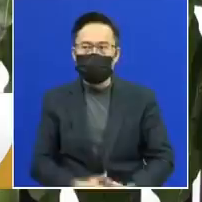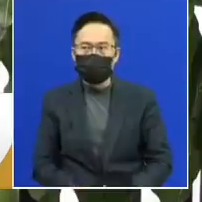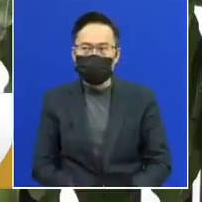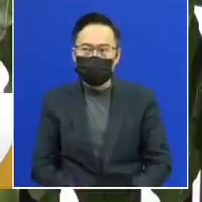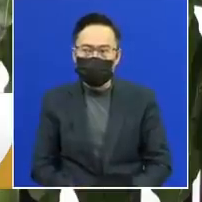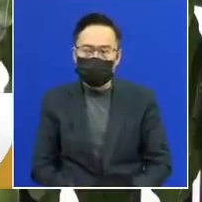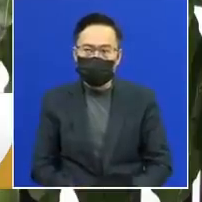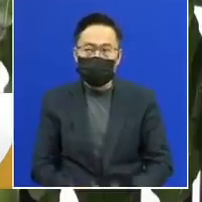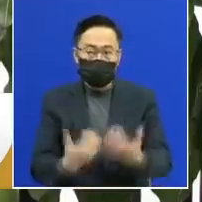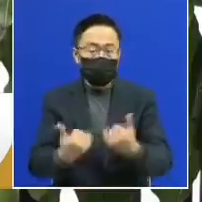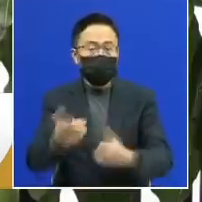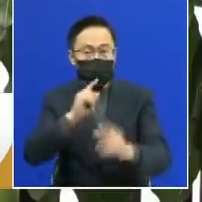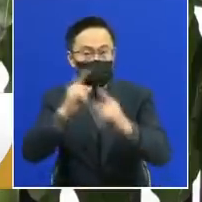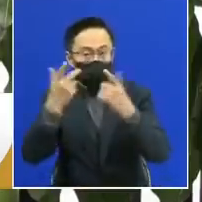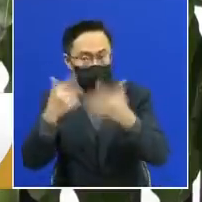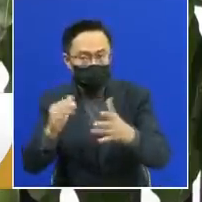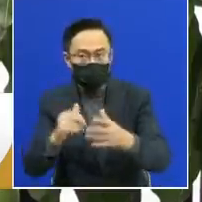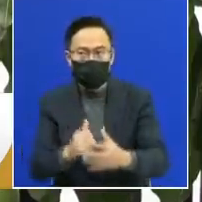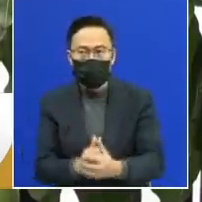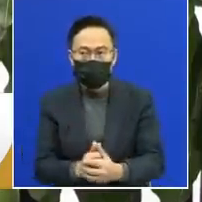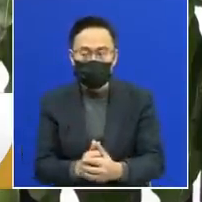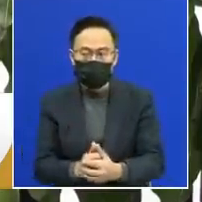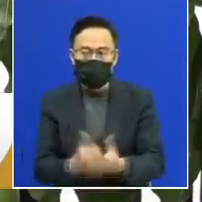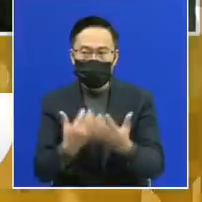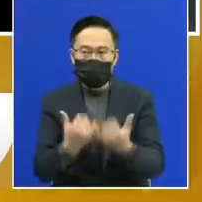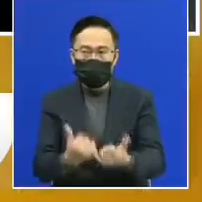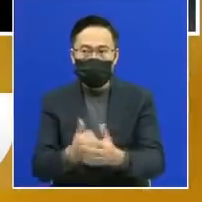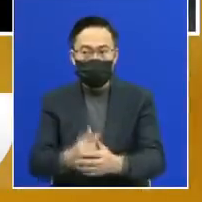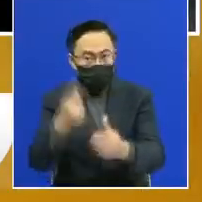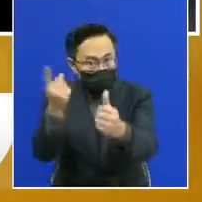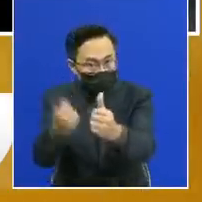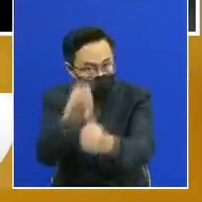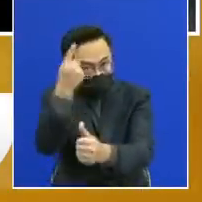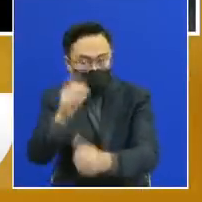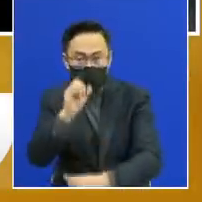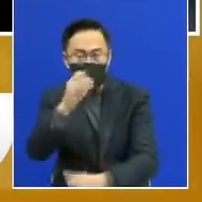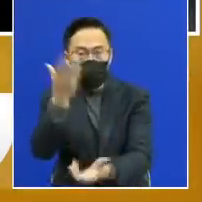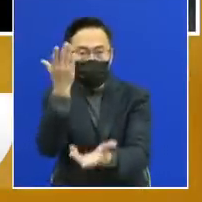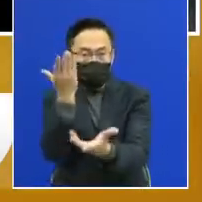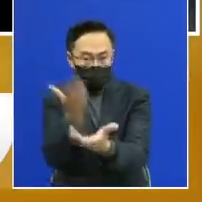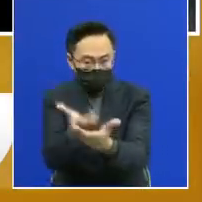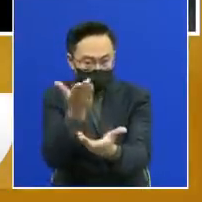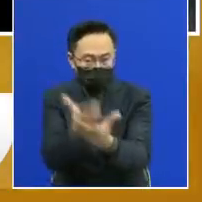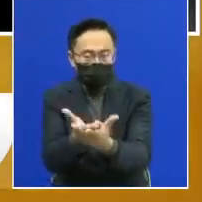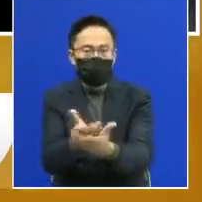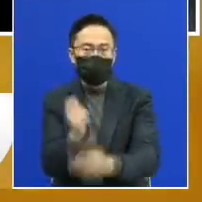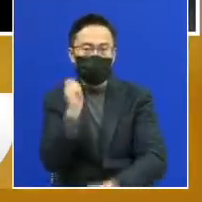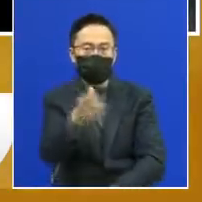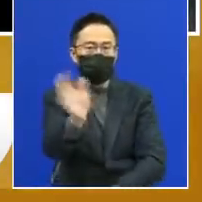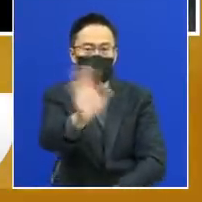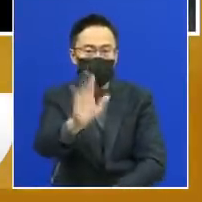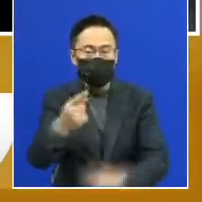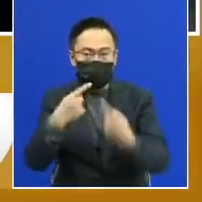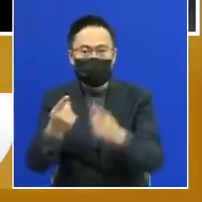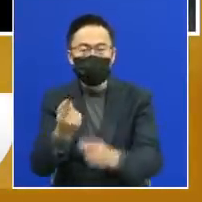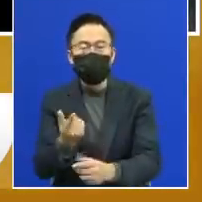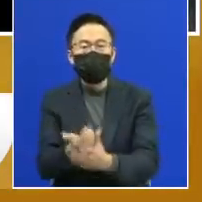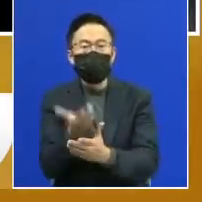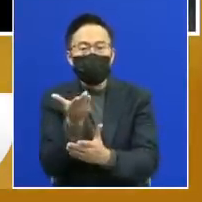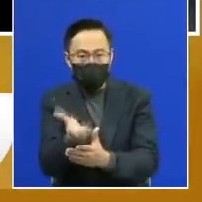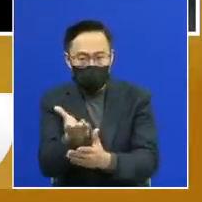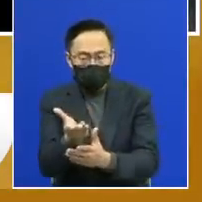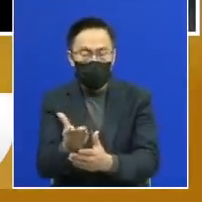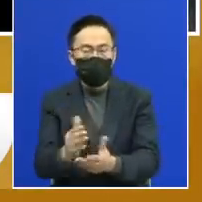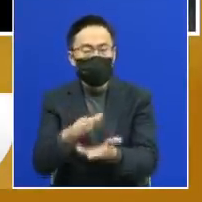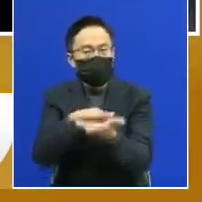เงินกับพวกพี่แต่พี่พาภรรยาพี่มาขอโทษที่บ้านได้ไหมครับแล้วสามีเขาจะบอกว่าได้